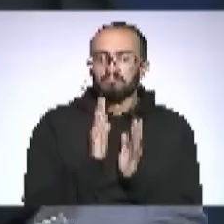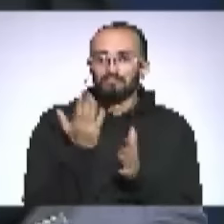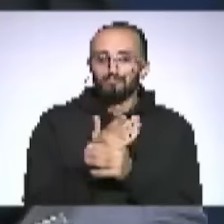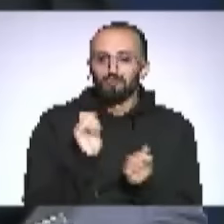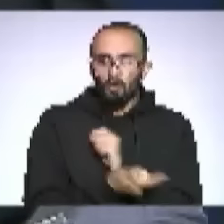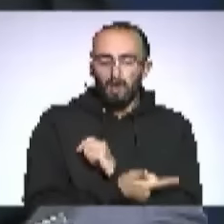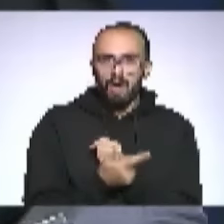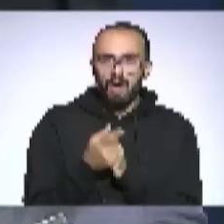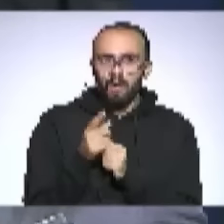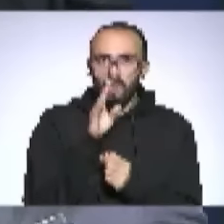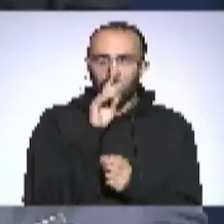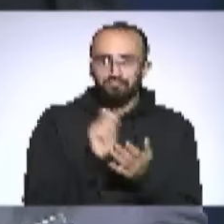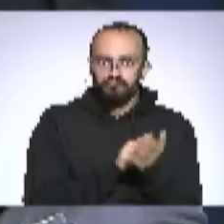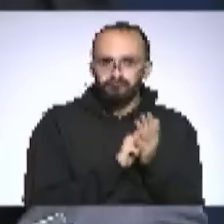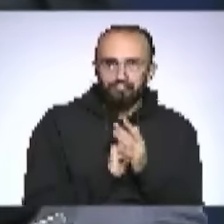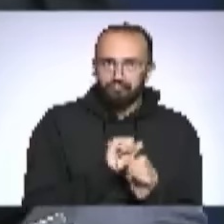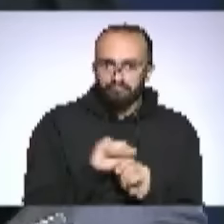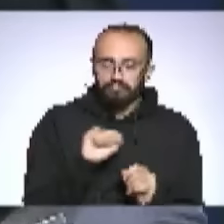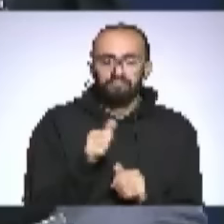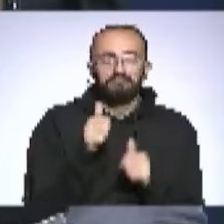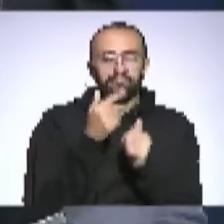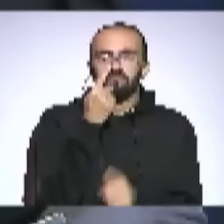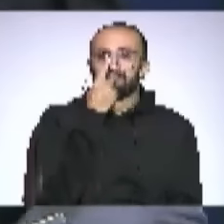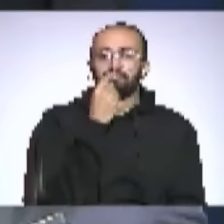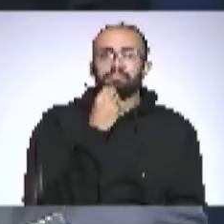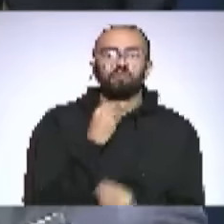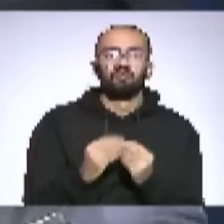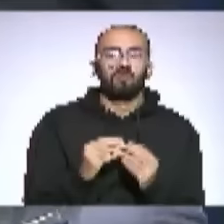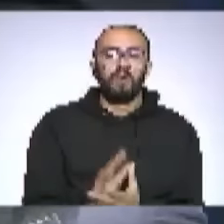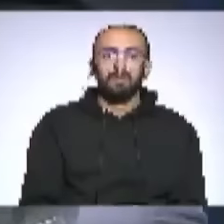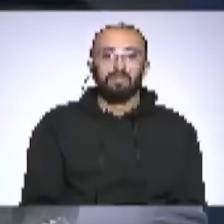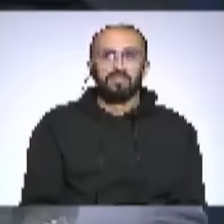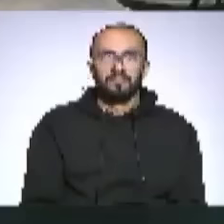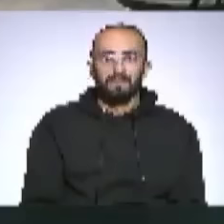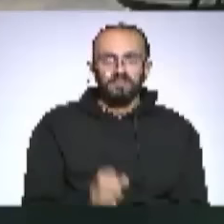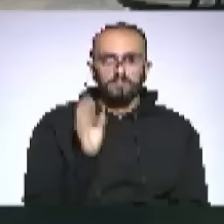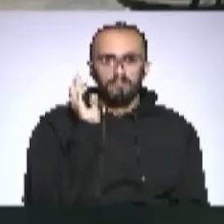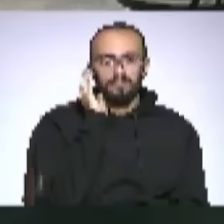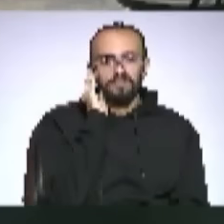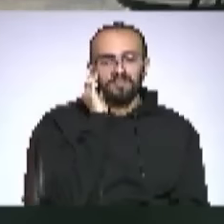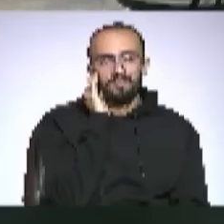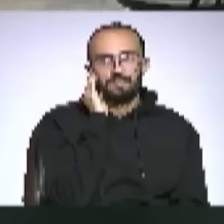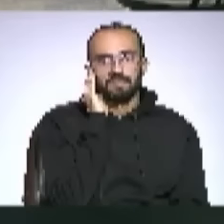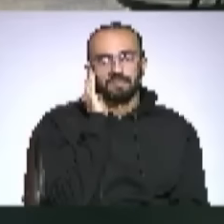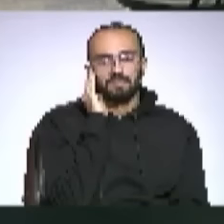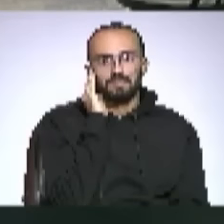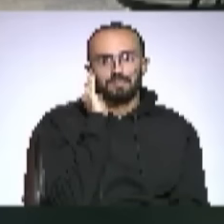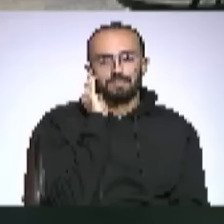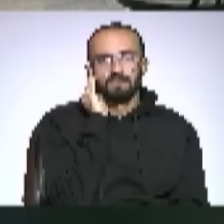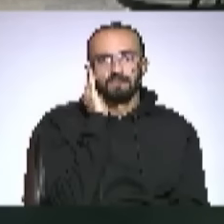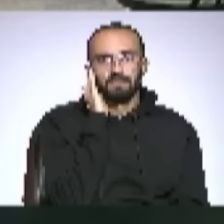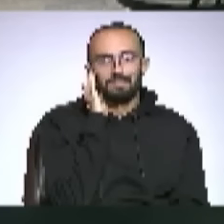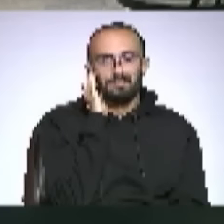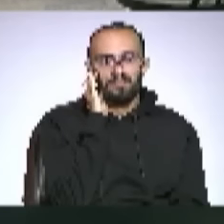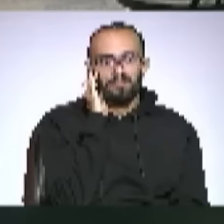انهاء التقاضي ولسهوله انهاء القضاء تمام طيب في تليفون